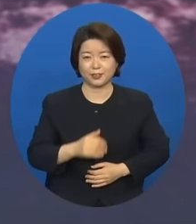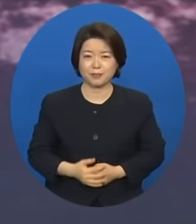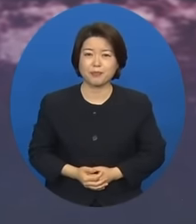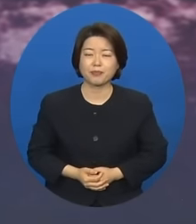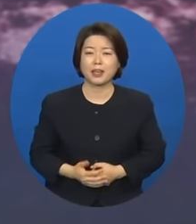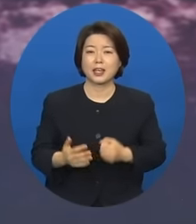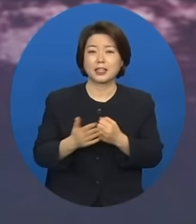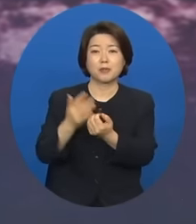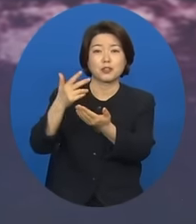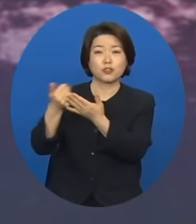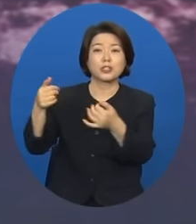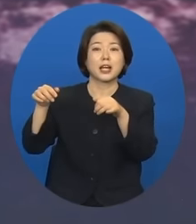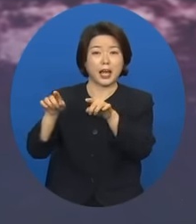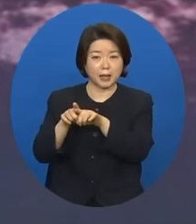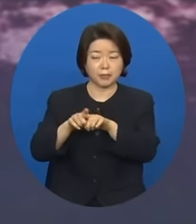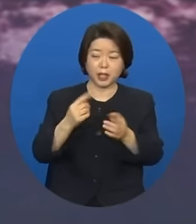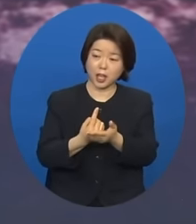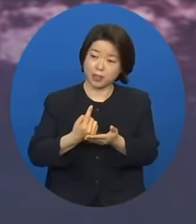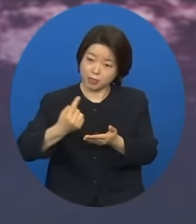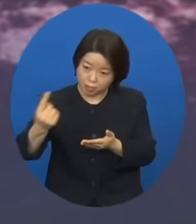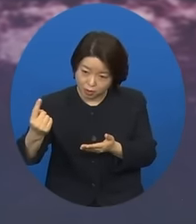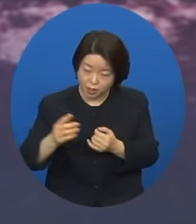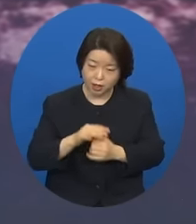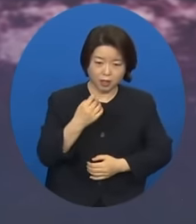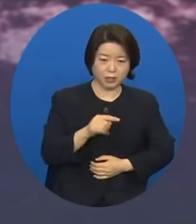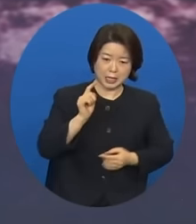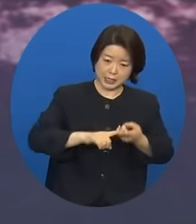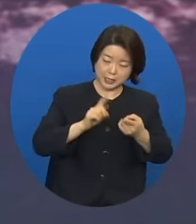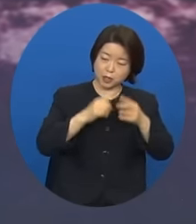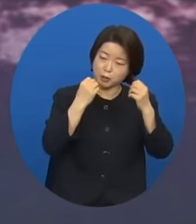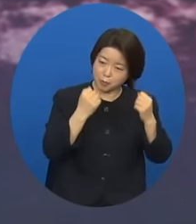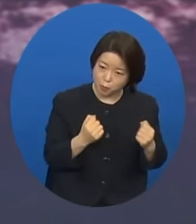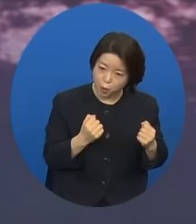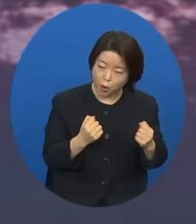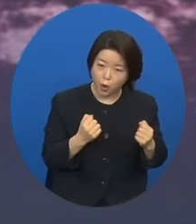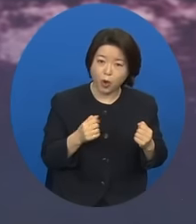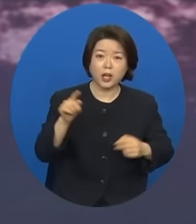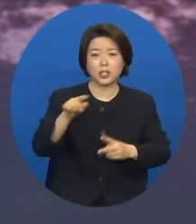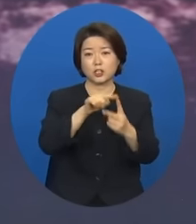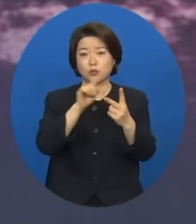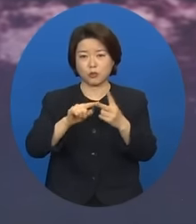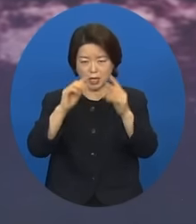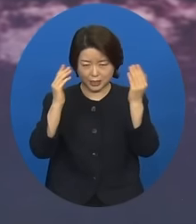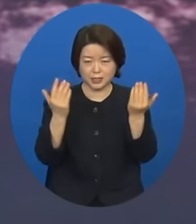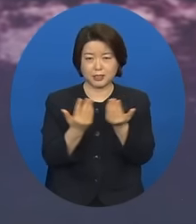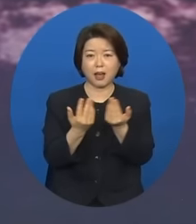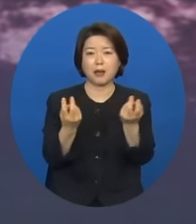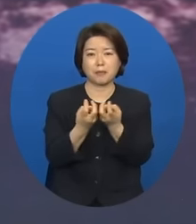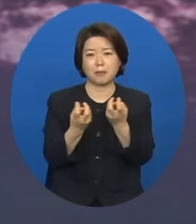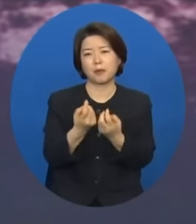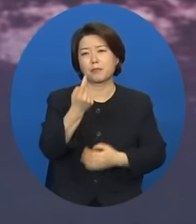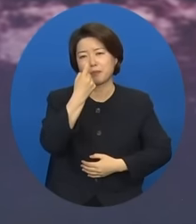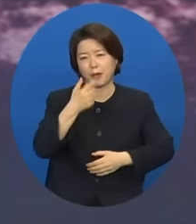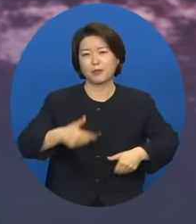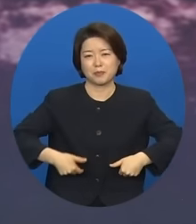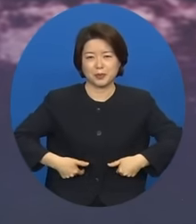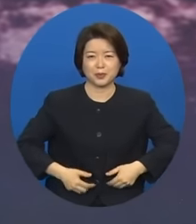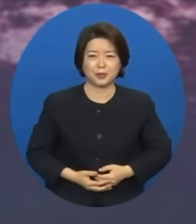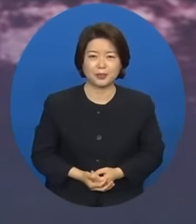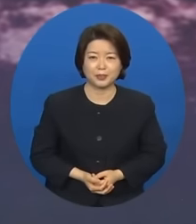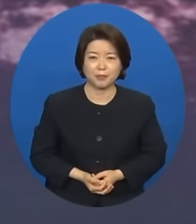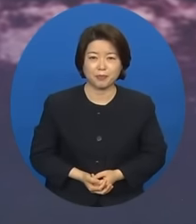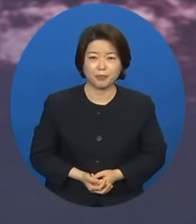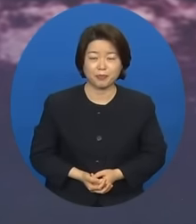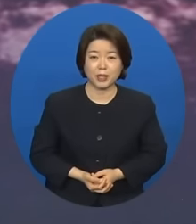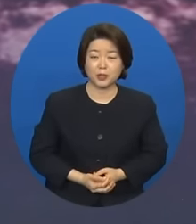주님과 함께 우리가 떠나기도 하고 머물기도 하는 그 법을 여러분 배워야 합니다 아 그리고